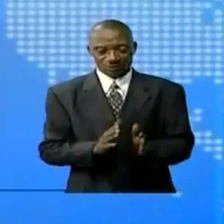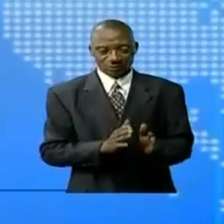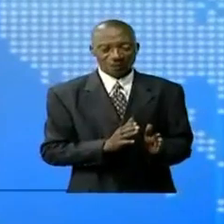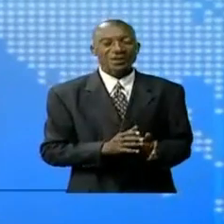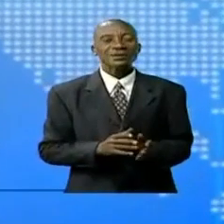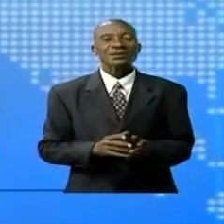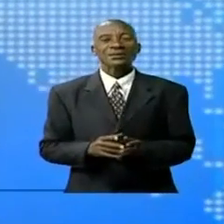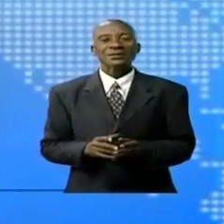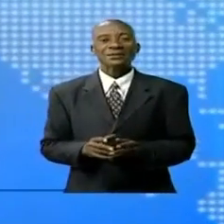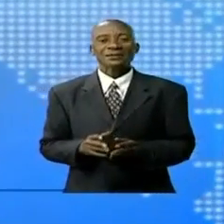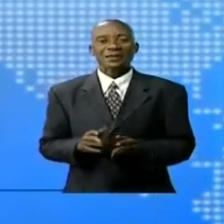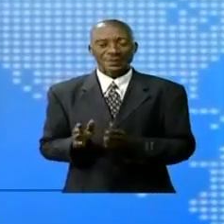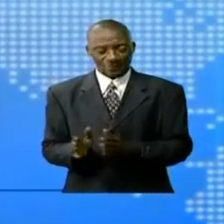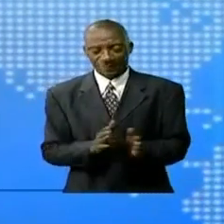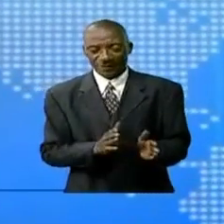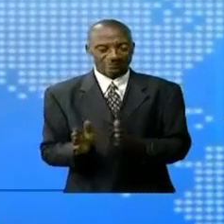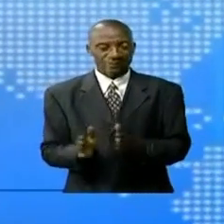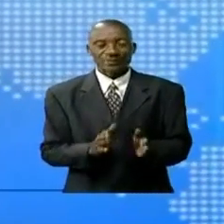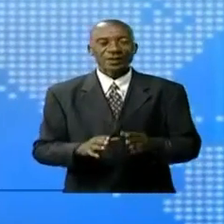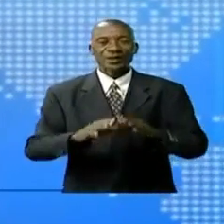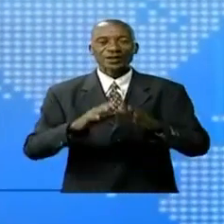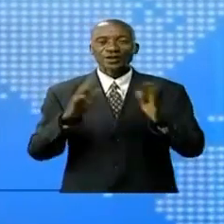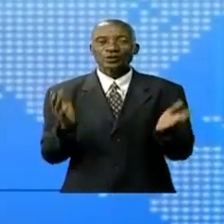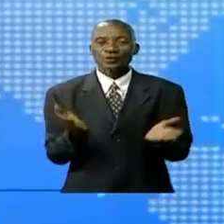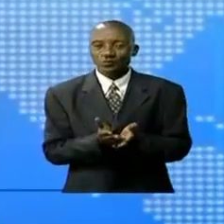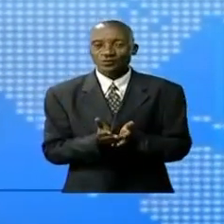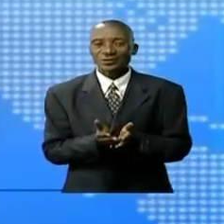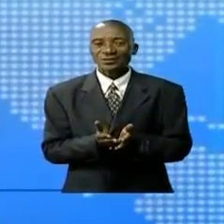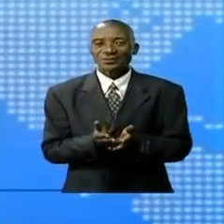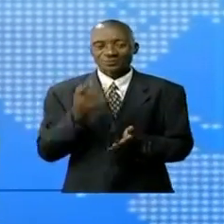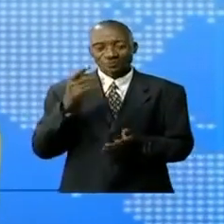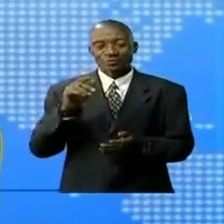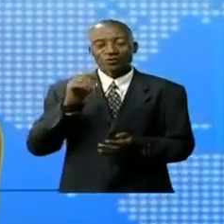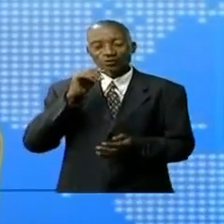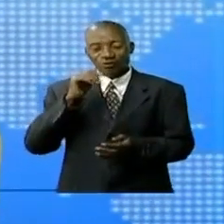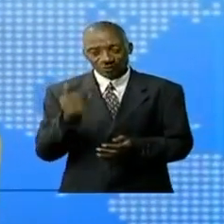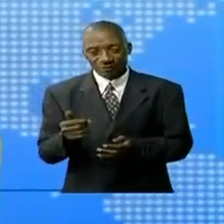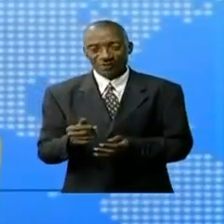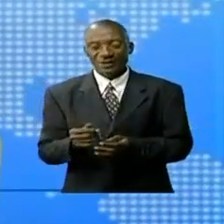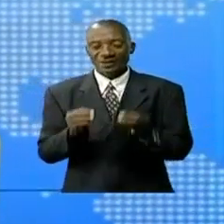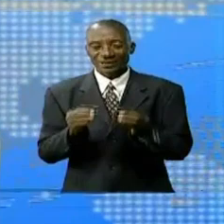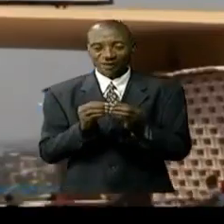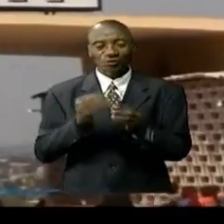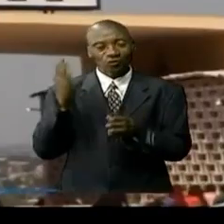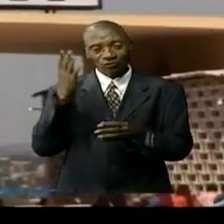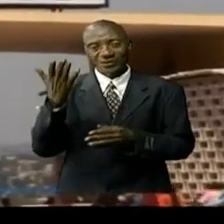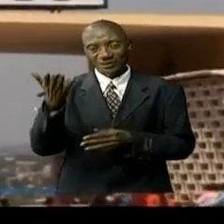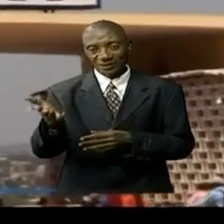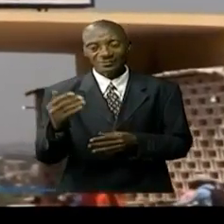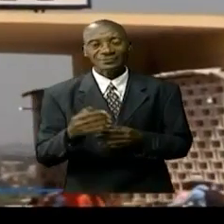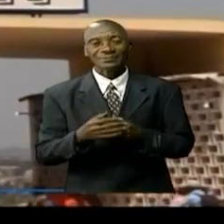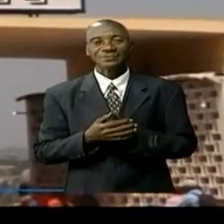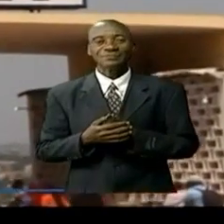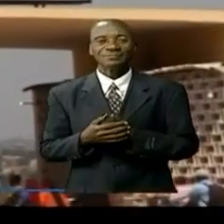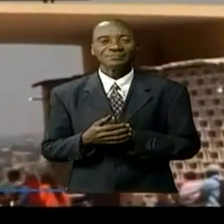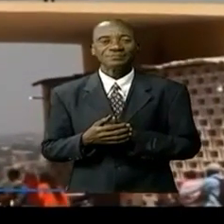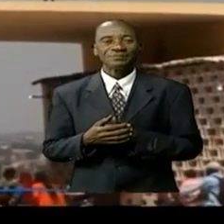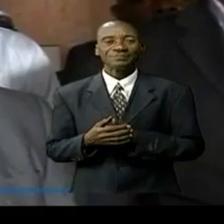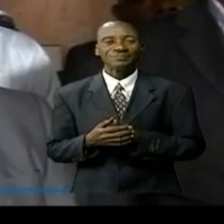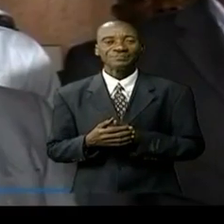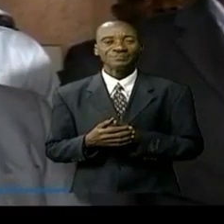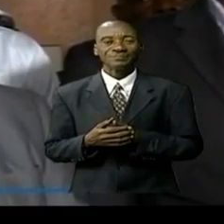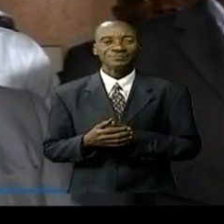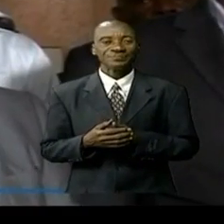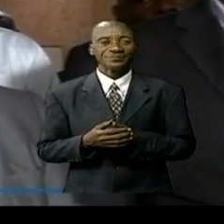ce sujet le week-end dernier en analysant quelques thématiques. Ambiance conviviale qui s'est déroulée